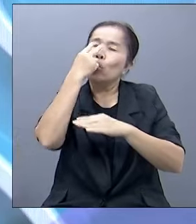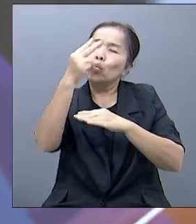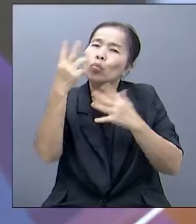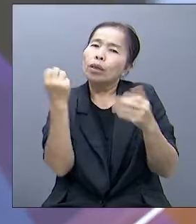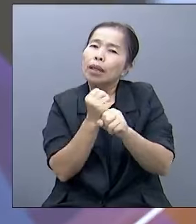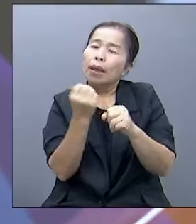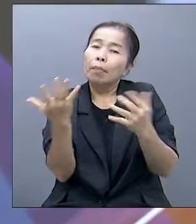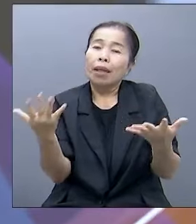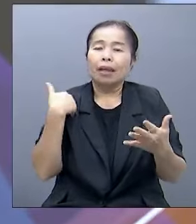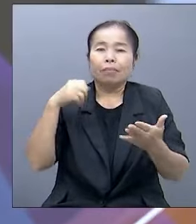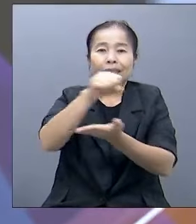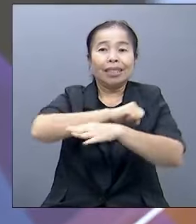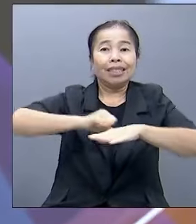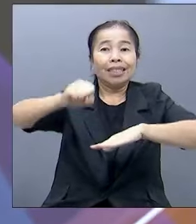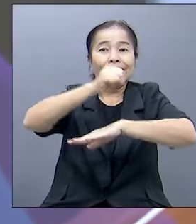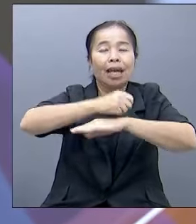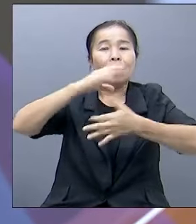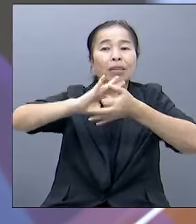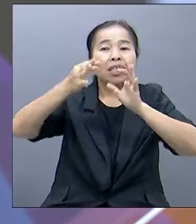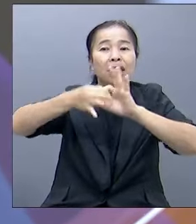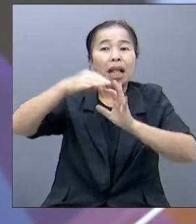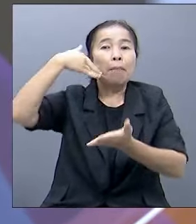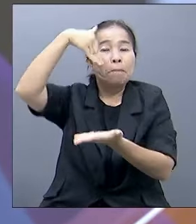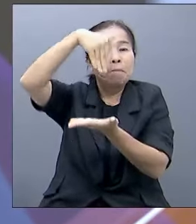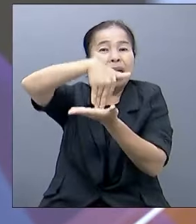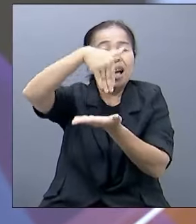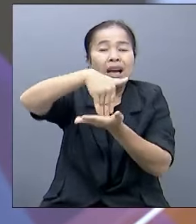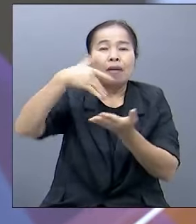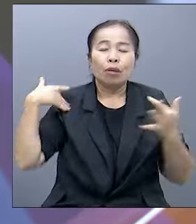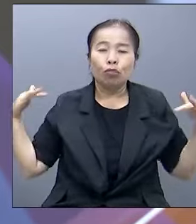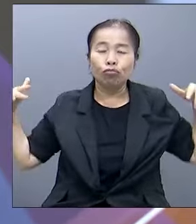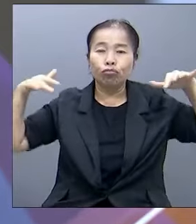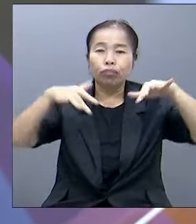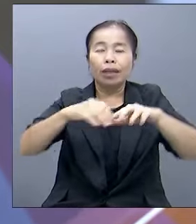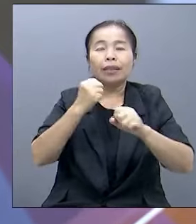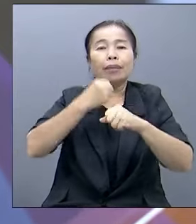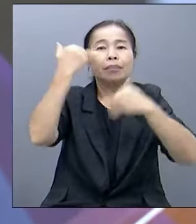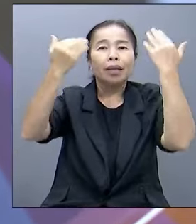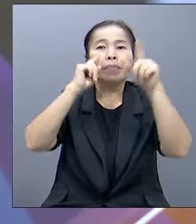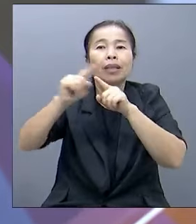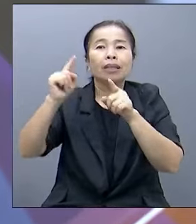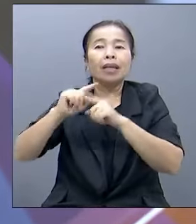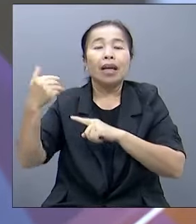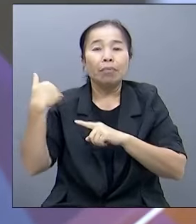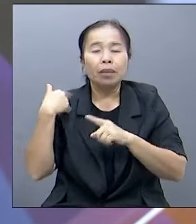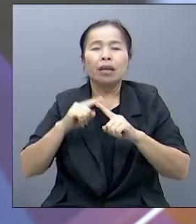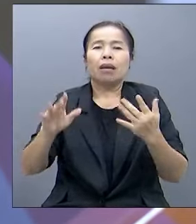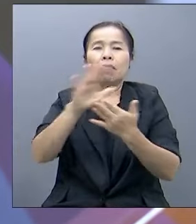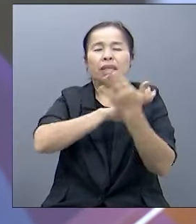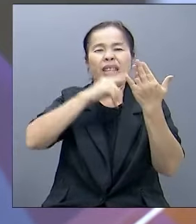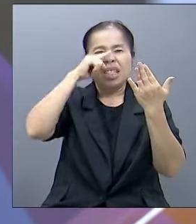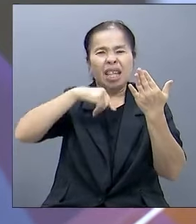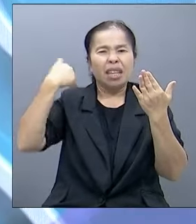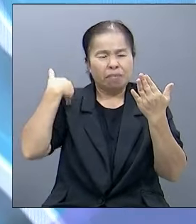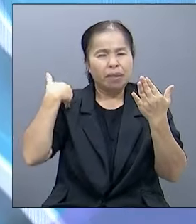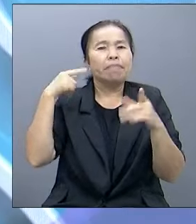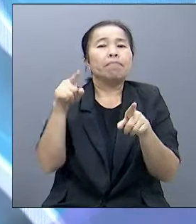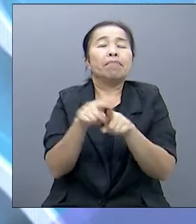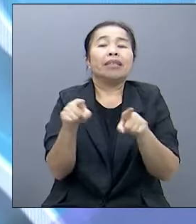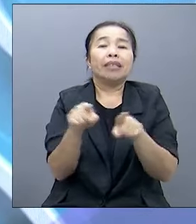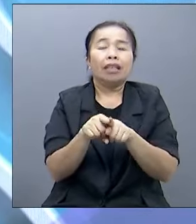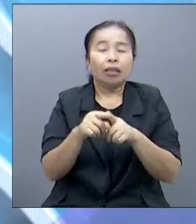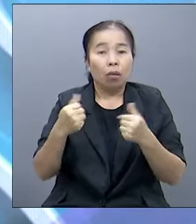กีฬาใหญ่ๆมีอุปกรณ์ที่รองรับการทำกิจกรรมที่หลากหลายประเทศไทยเราก็พยายามจะมีเหม ือนกันนะครับแล้วก็เกิดขึ้น